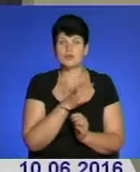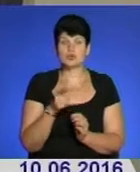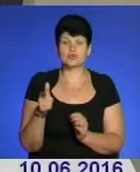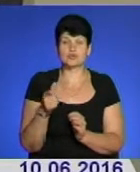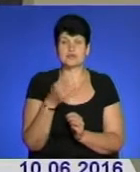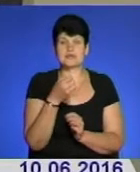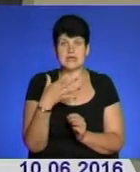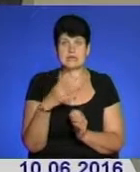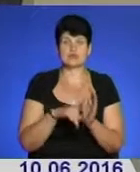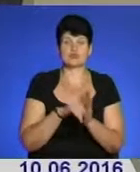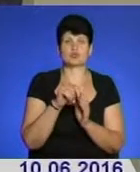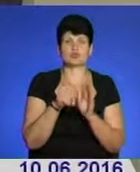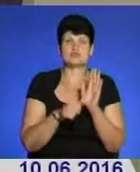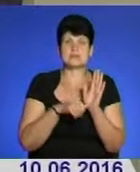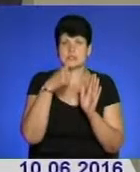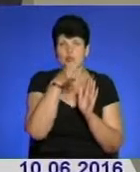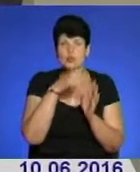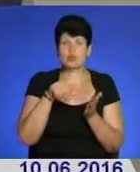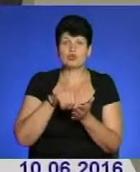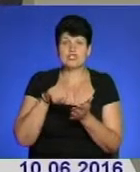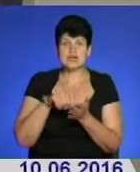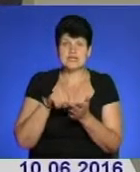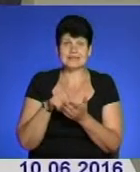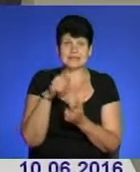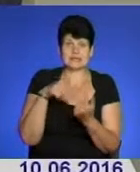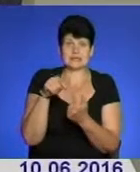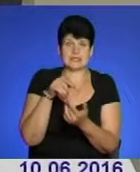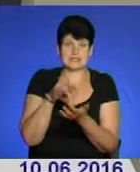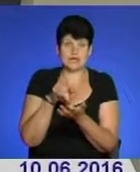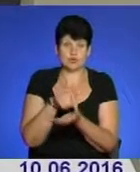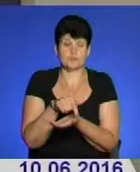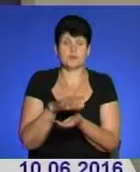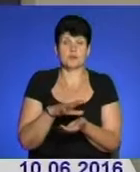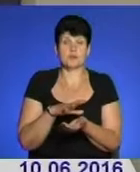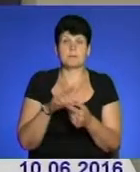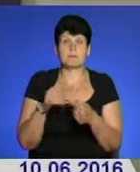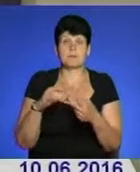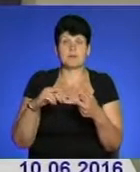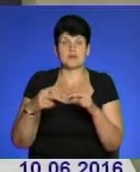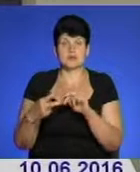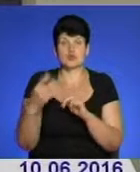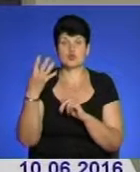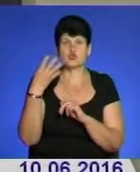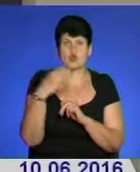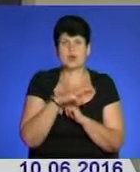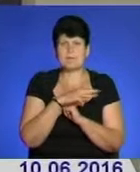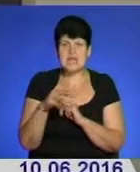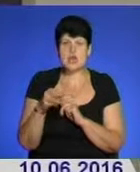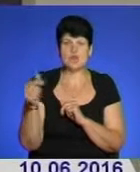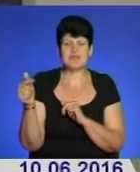та спочатку 2016 років учасниками конвертаційного центру переведено у готівку більше 40 мільйонів